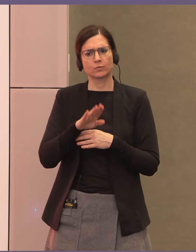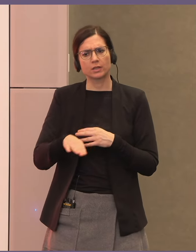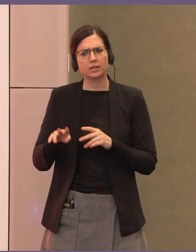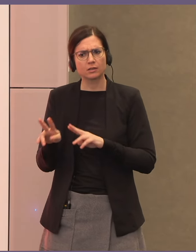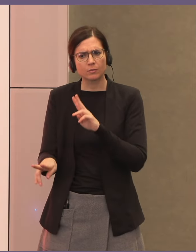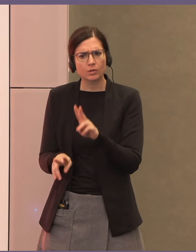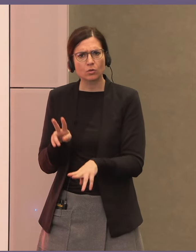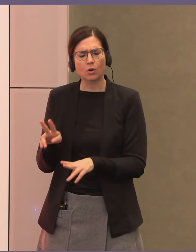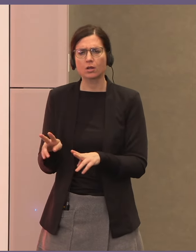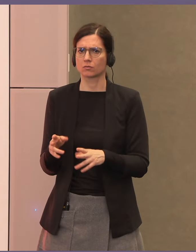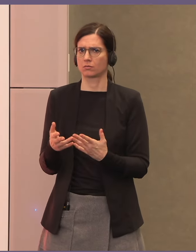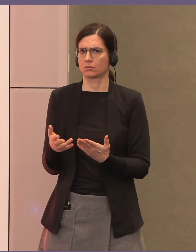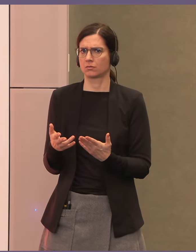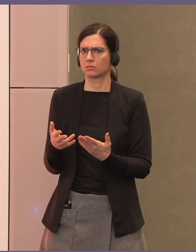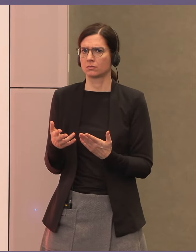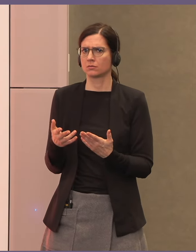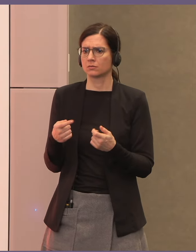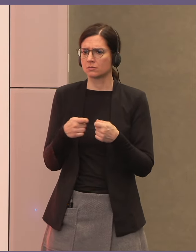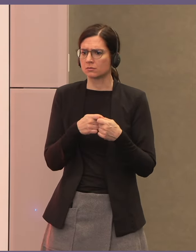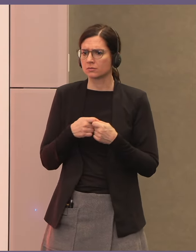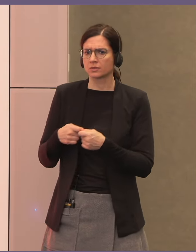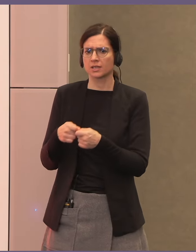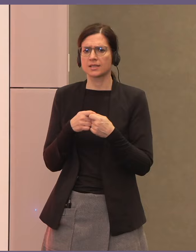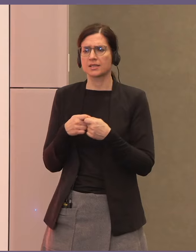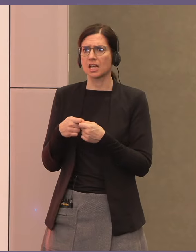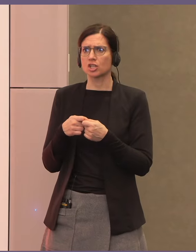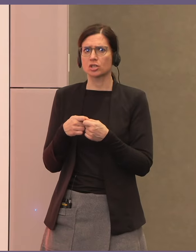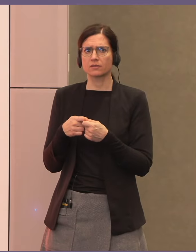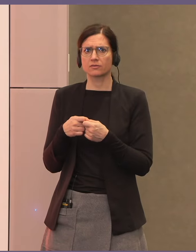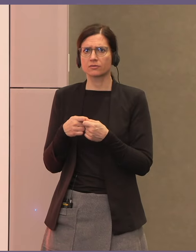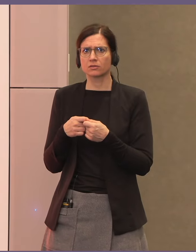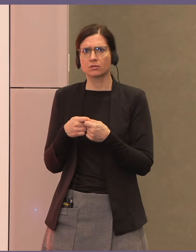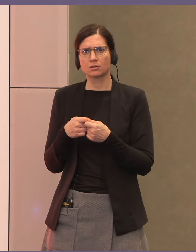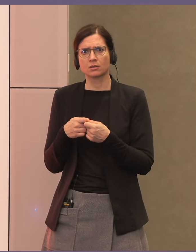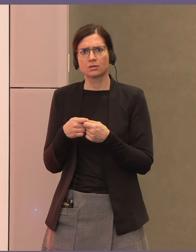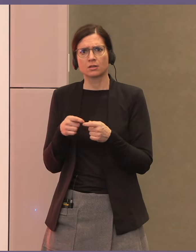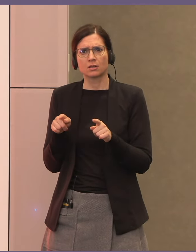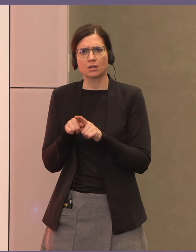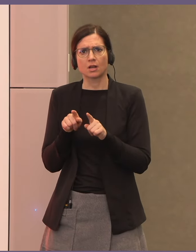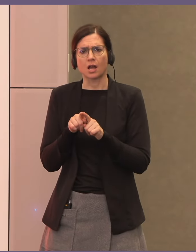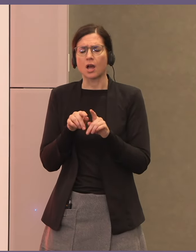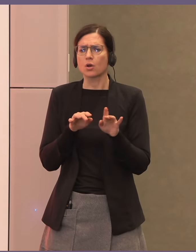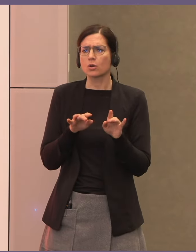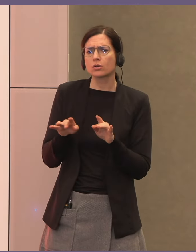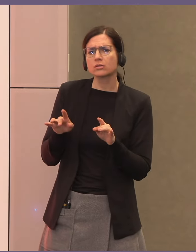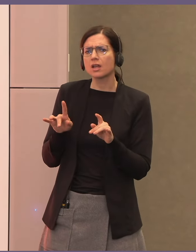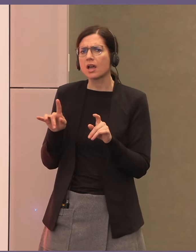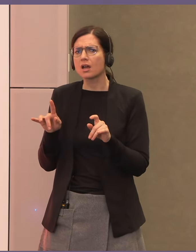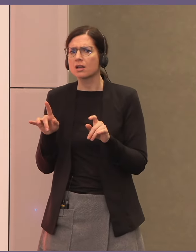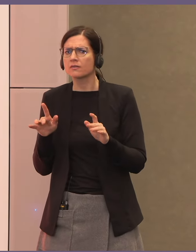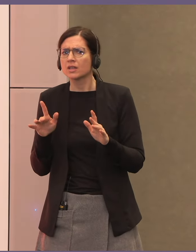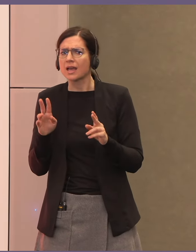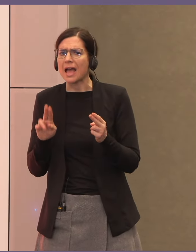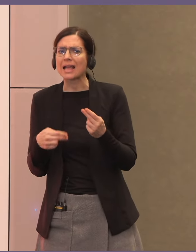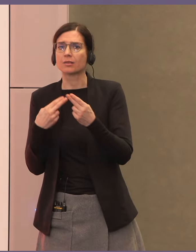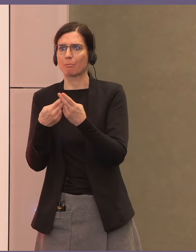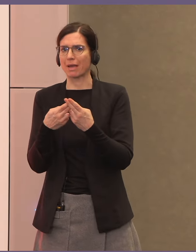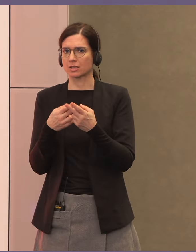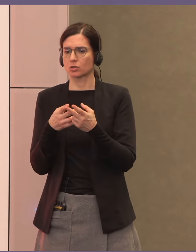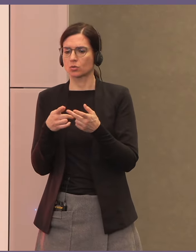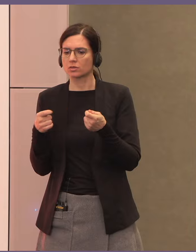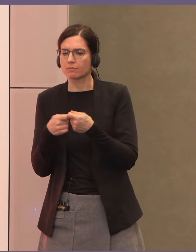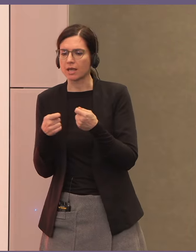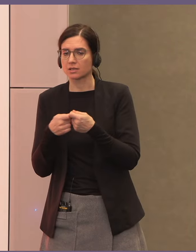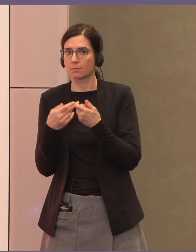fort. Eine zunehmende gesellschaftliche Akzeptanz genießen auch assimilatorische Ansätze, die öffentliche